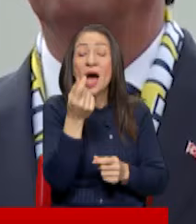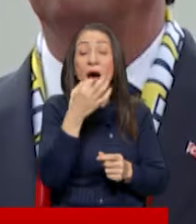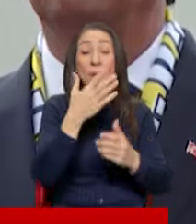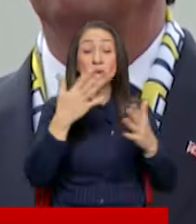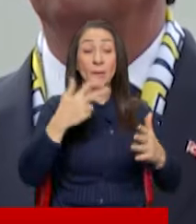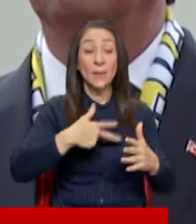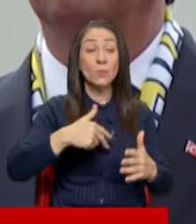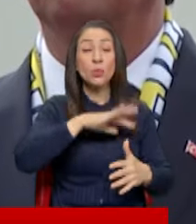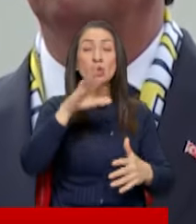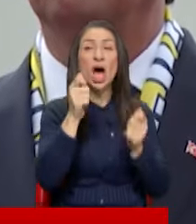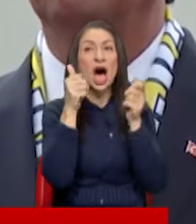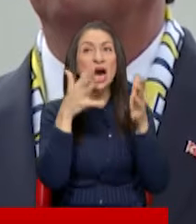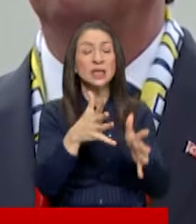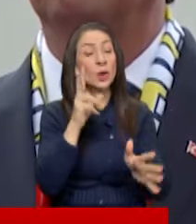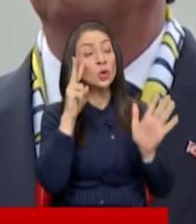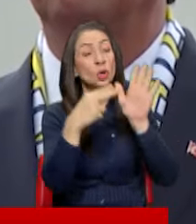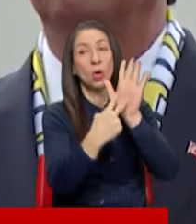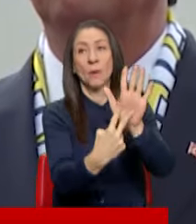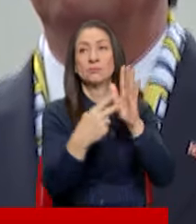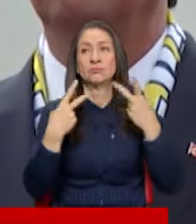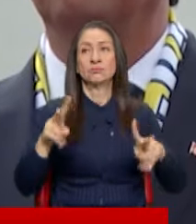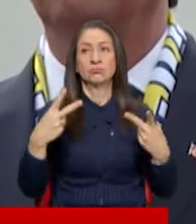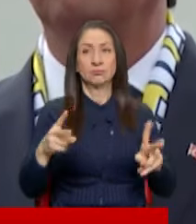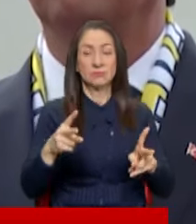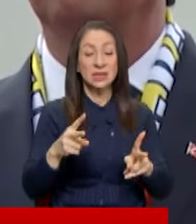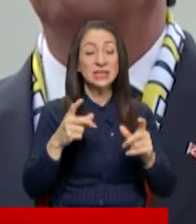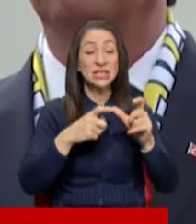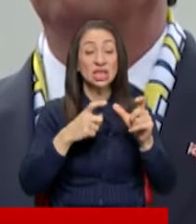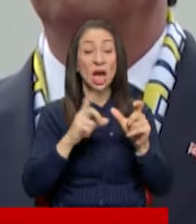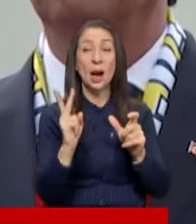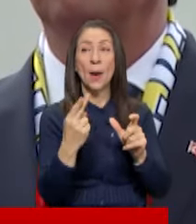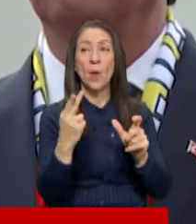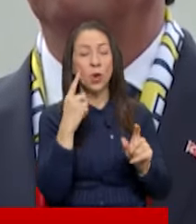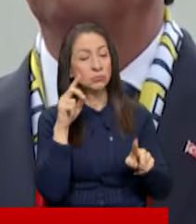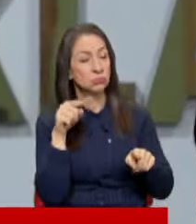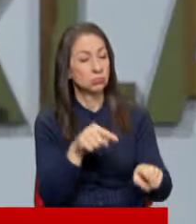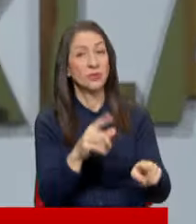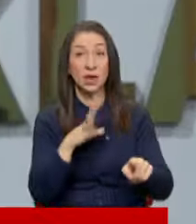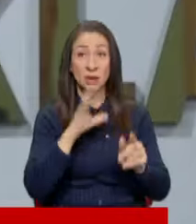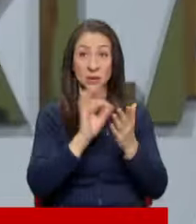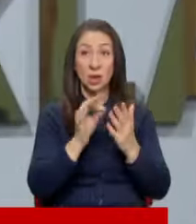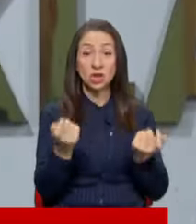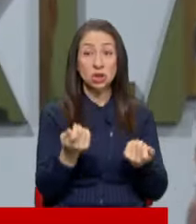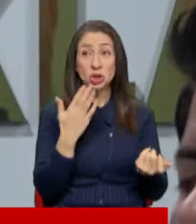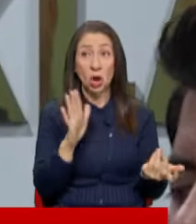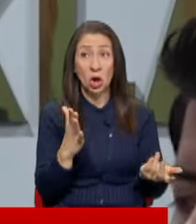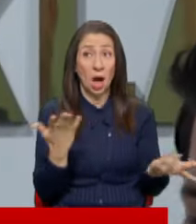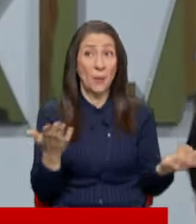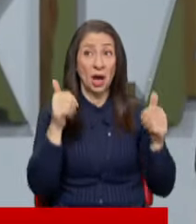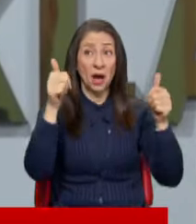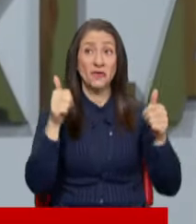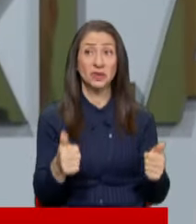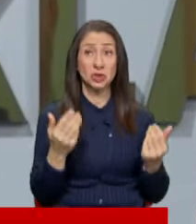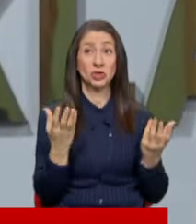Büyükşehir'in bütün harcamalarını orada görebiliyorsunuz sayış tayın raporlarını görebiliyorsunuz ortada iş yok ama afiş